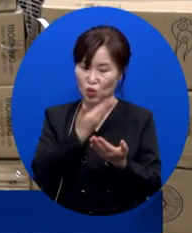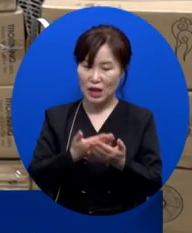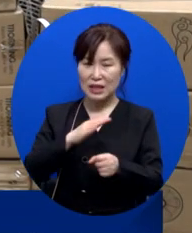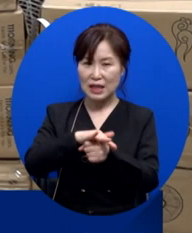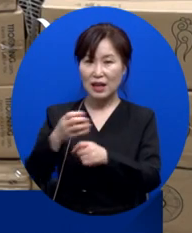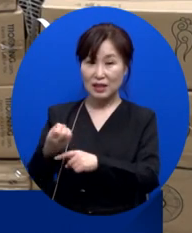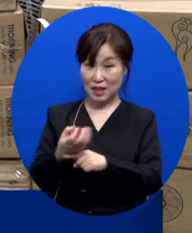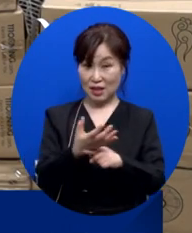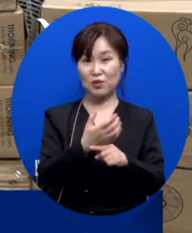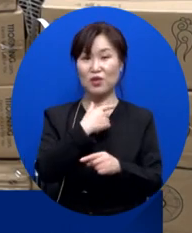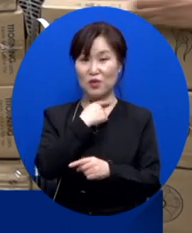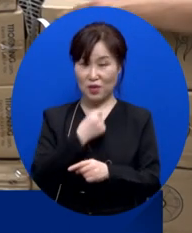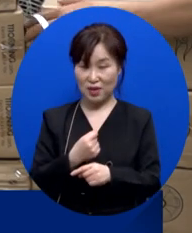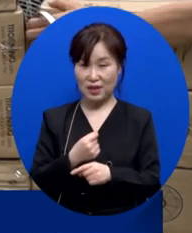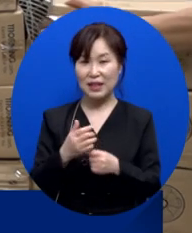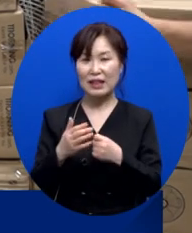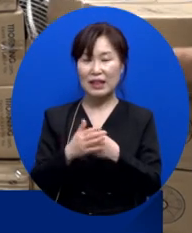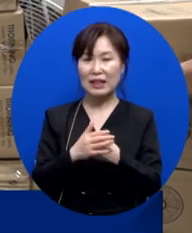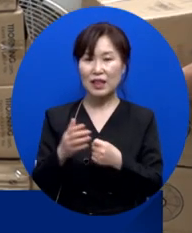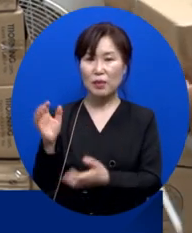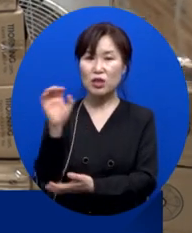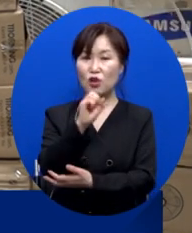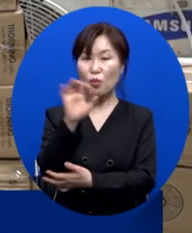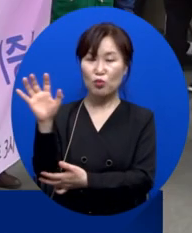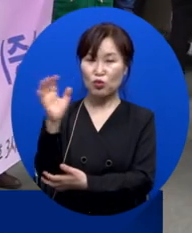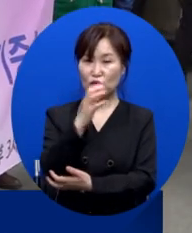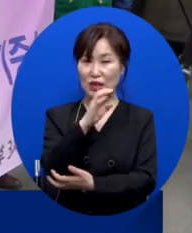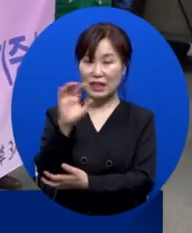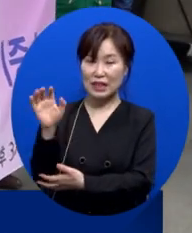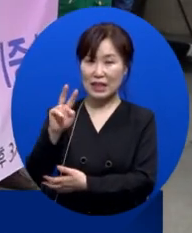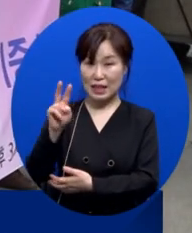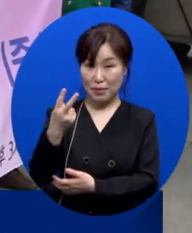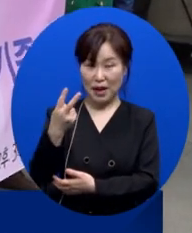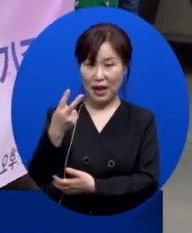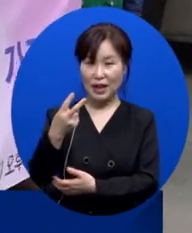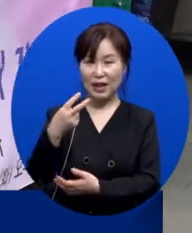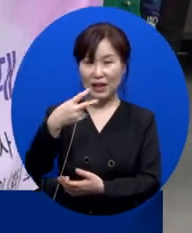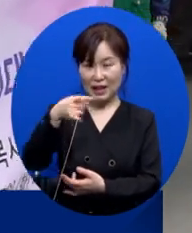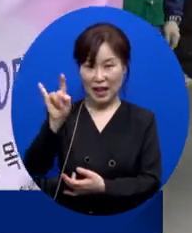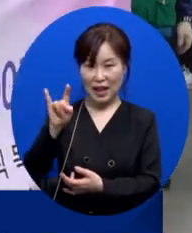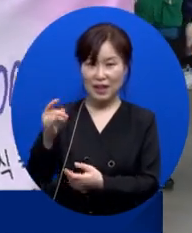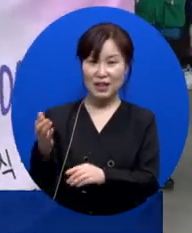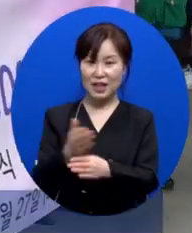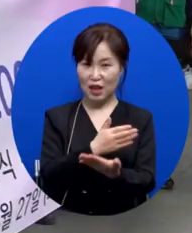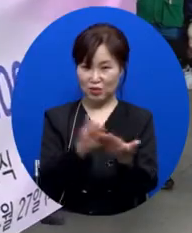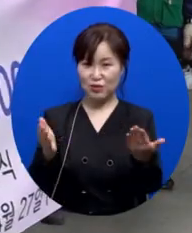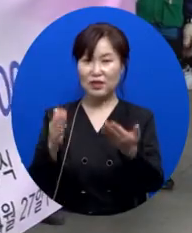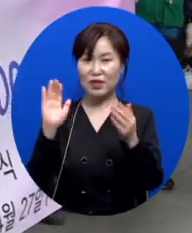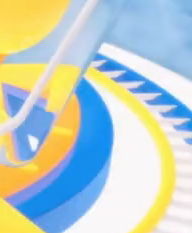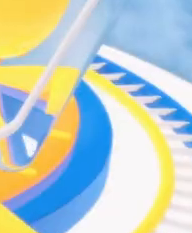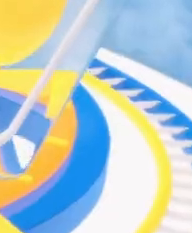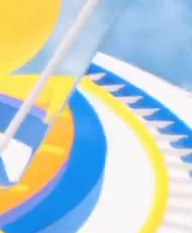나누었으면 좋겠다 해 가지고 있어 이번에 선풍 지 나누는 행사를 하게 됐습니까